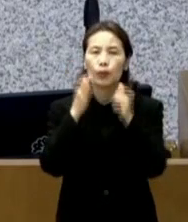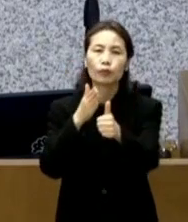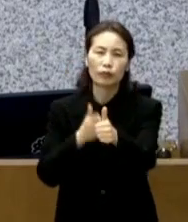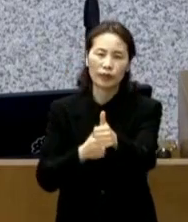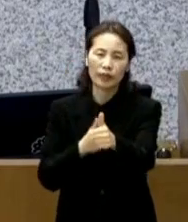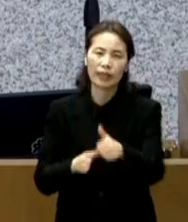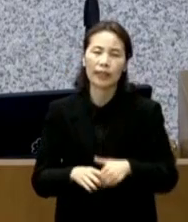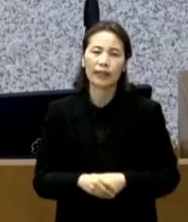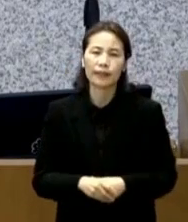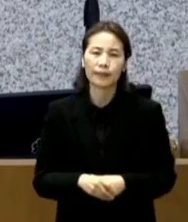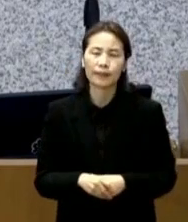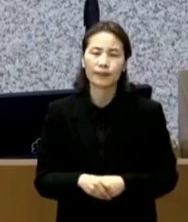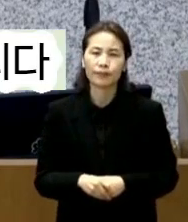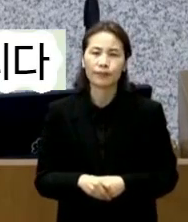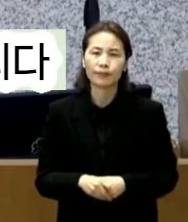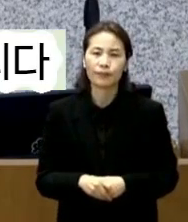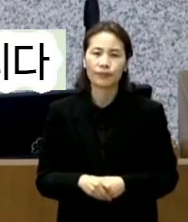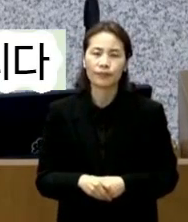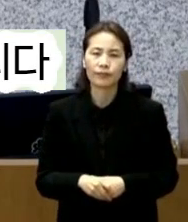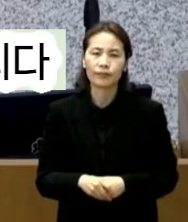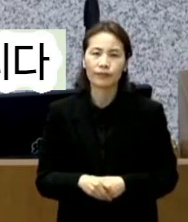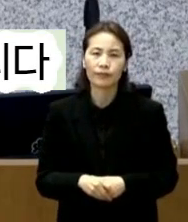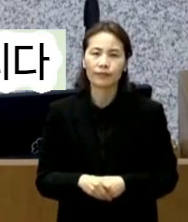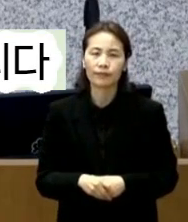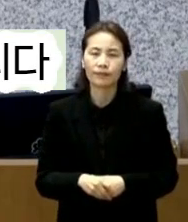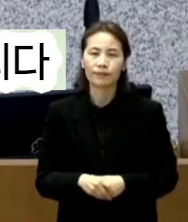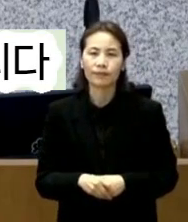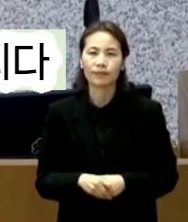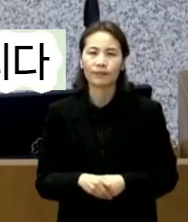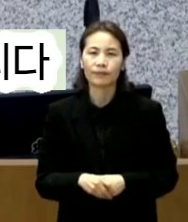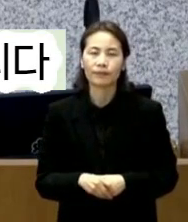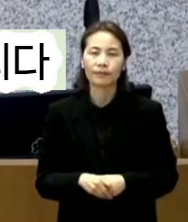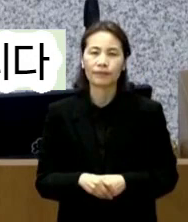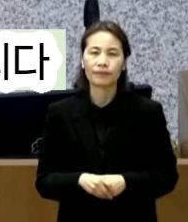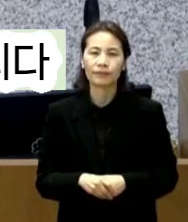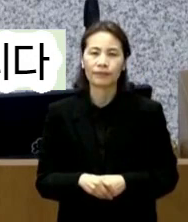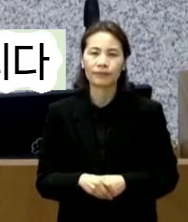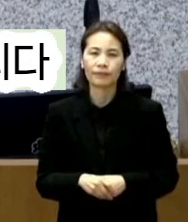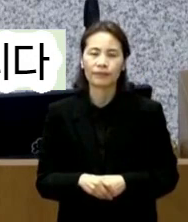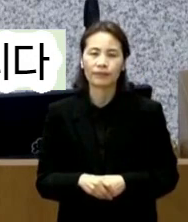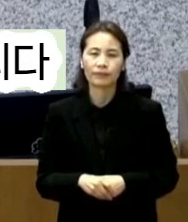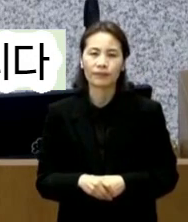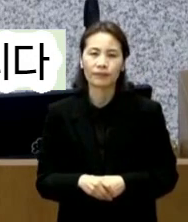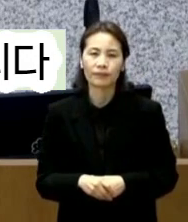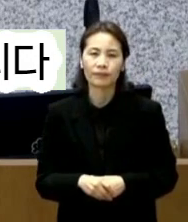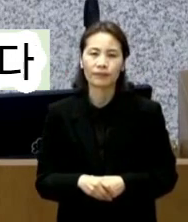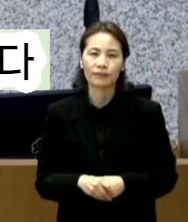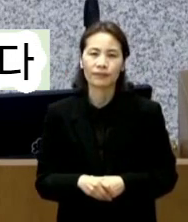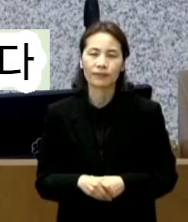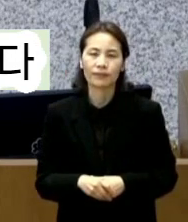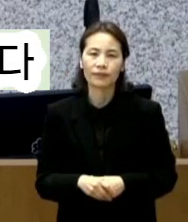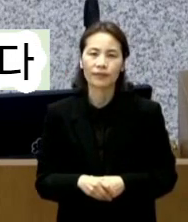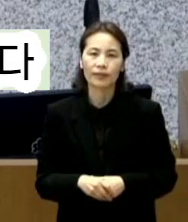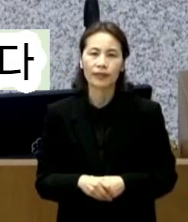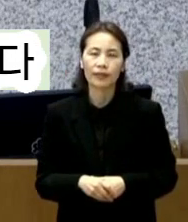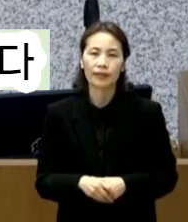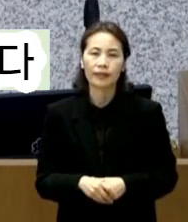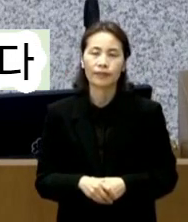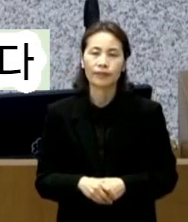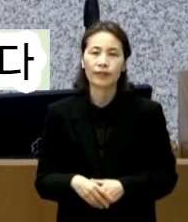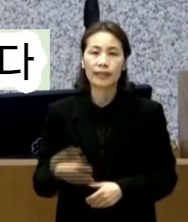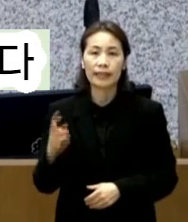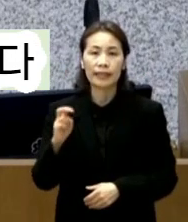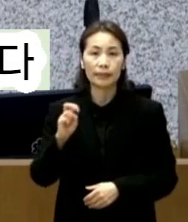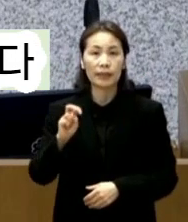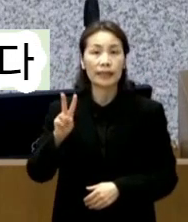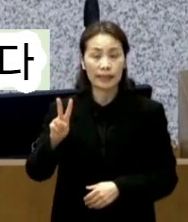오직 민생만을 바라보고 의정활동을 펼쳐주시기를 간곡히 당부드립니다. 곧 임기를 시작할